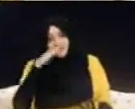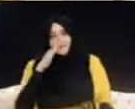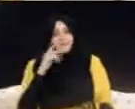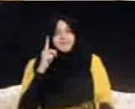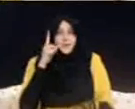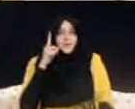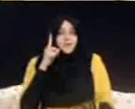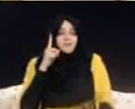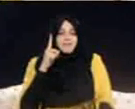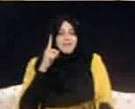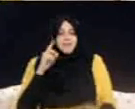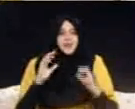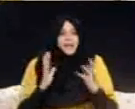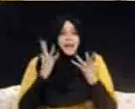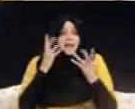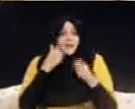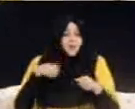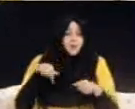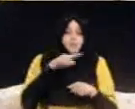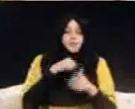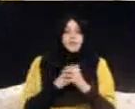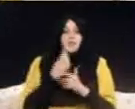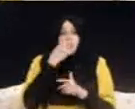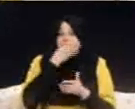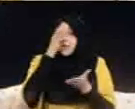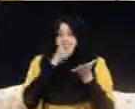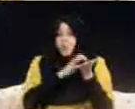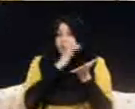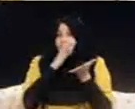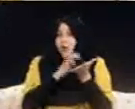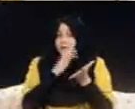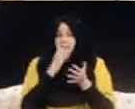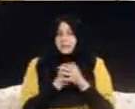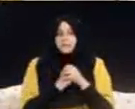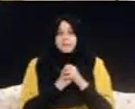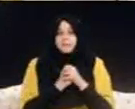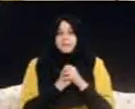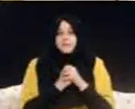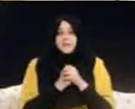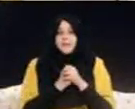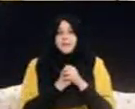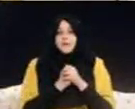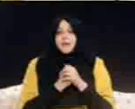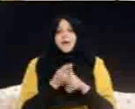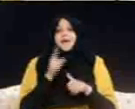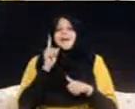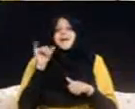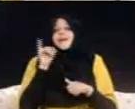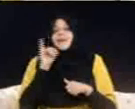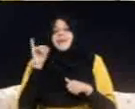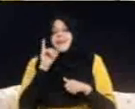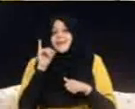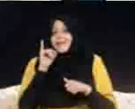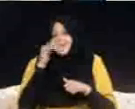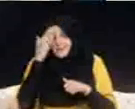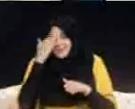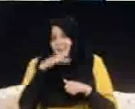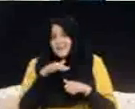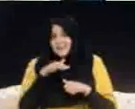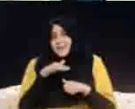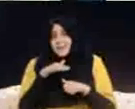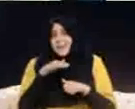جلاله. وقد قال في آية الذكر الحكيم: ألا يعلم من خلق وهو